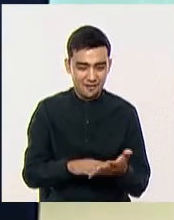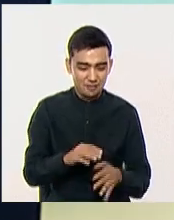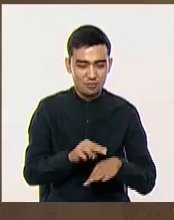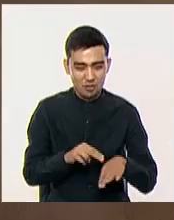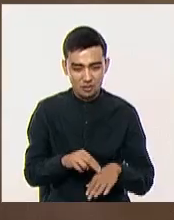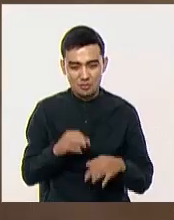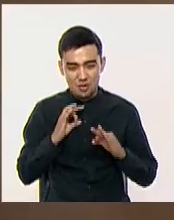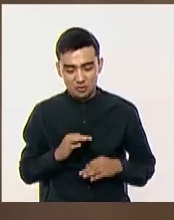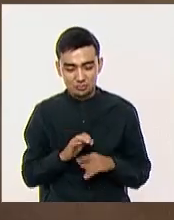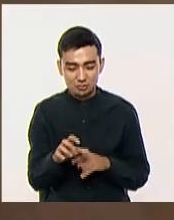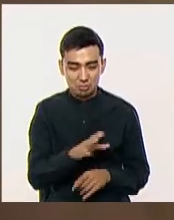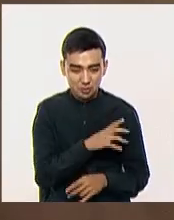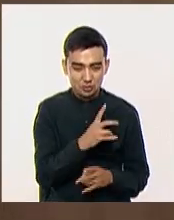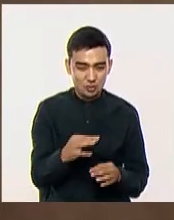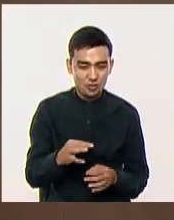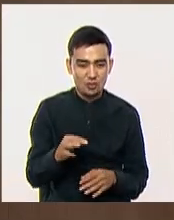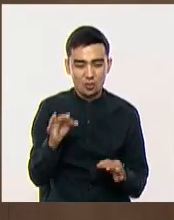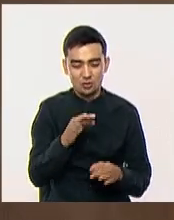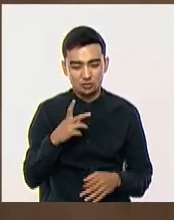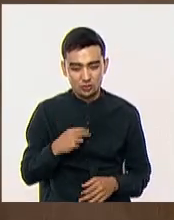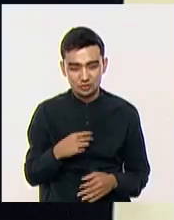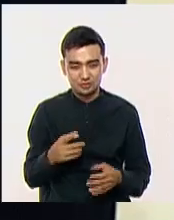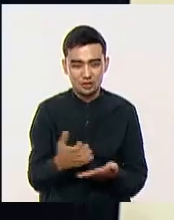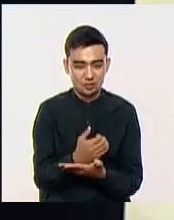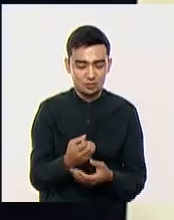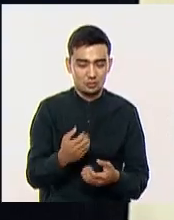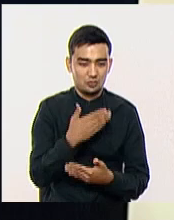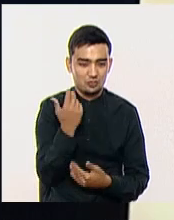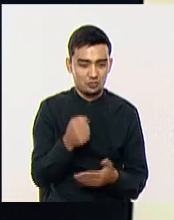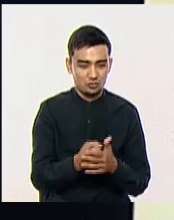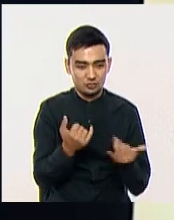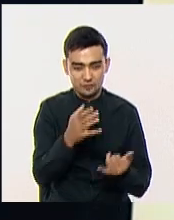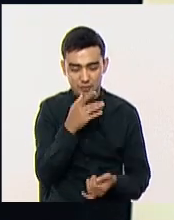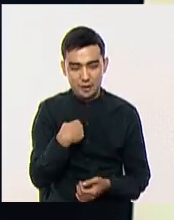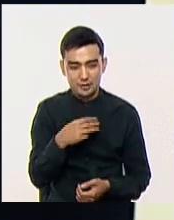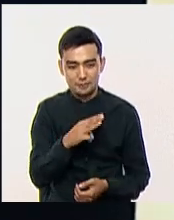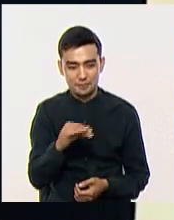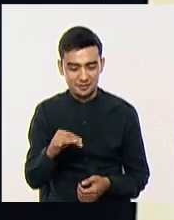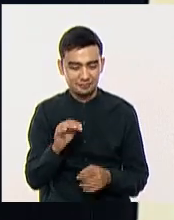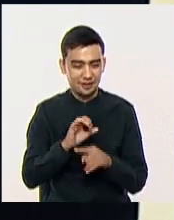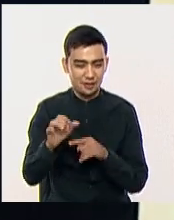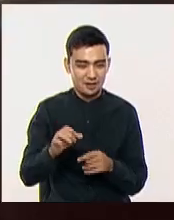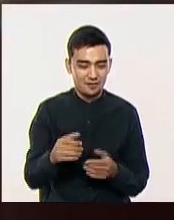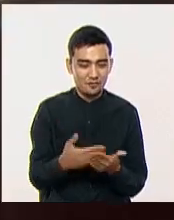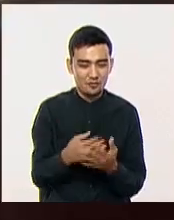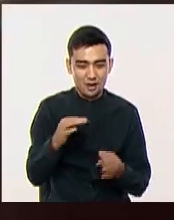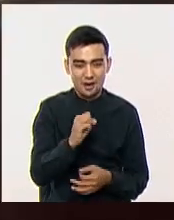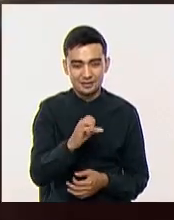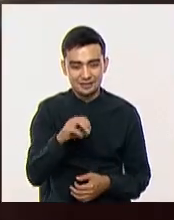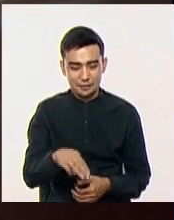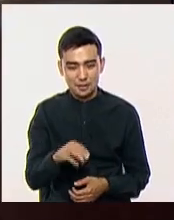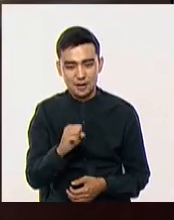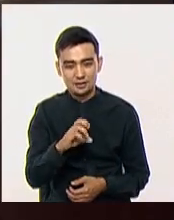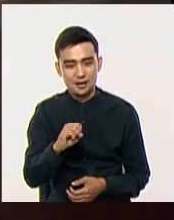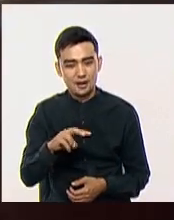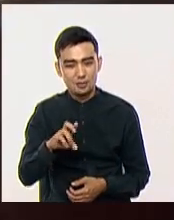прокуратуру, но никаких вестей о местоположении дочери так и не получила. Мы направили запрос в МИД, чтобы получить информацию о деле Асим Масильбаевой.